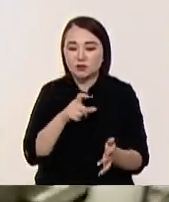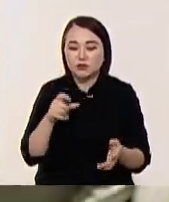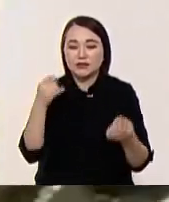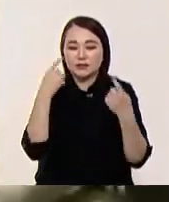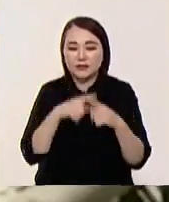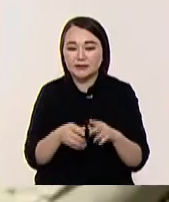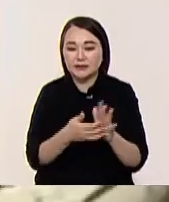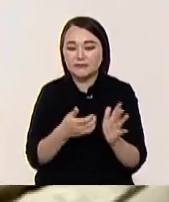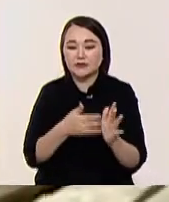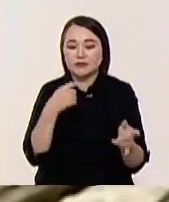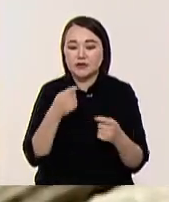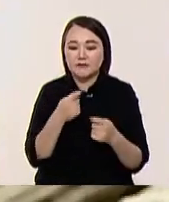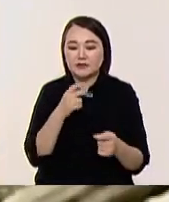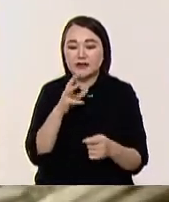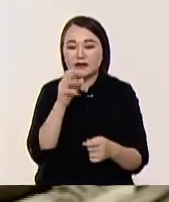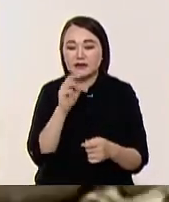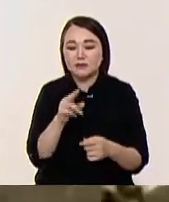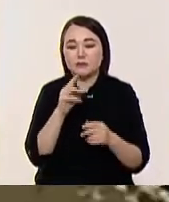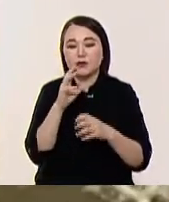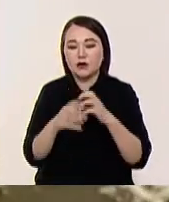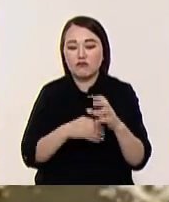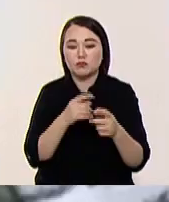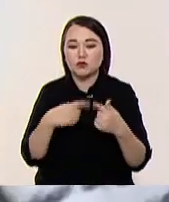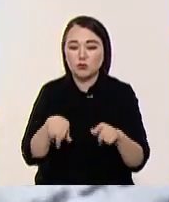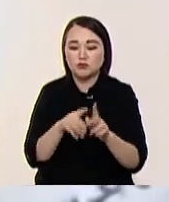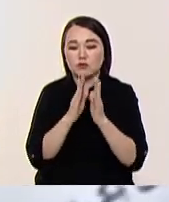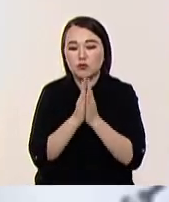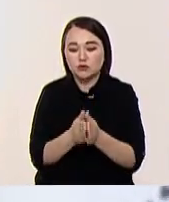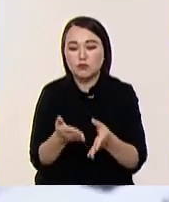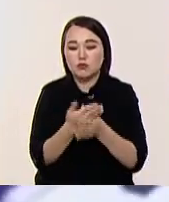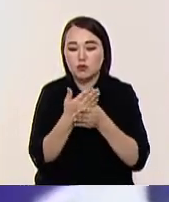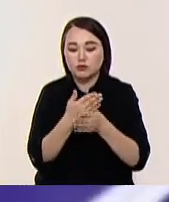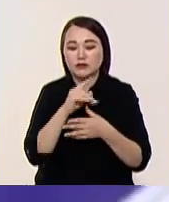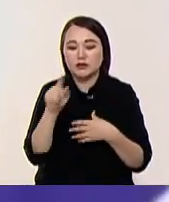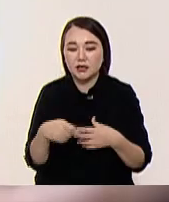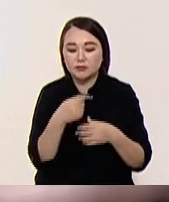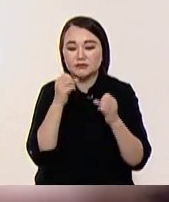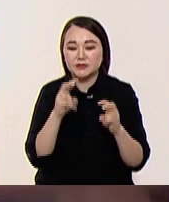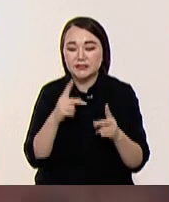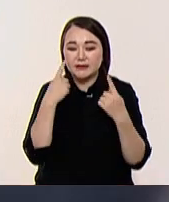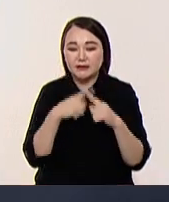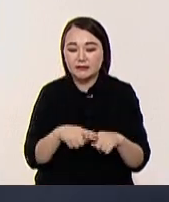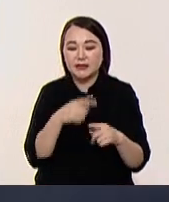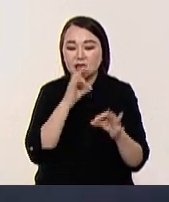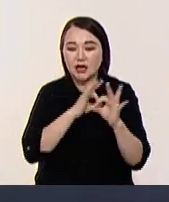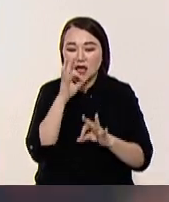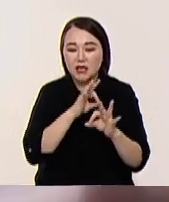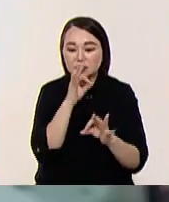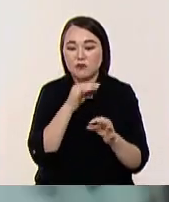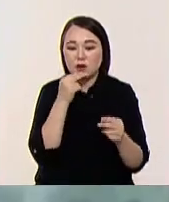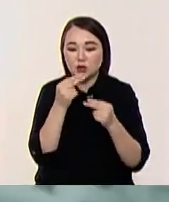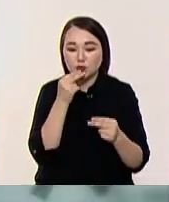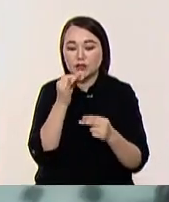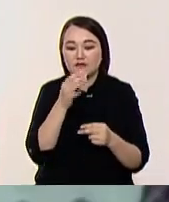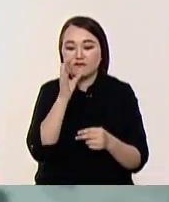техники. Правительство талибов обратилось к мировому сообществу с просьбой о помощи. Требуется спецтехника, лекарства, продукты и